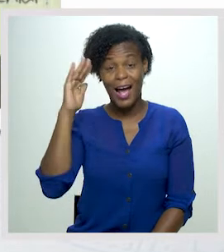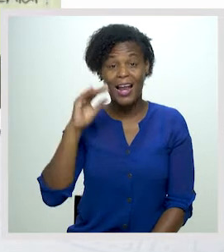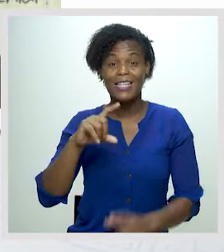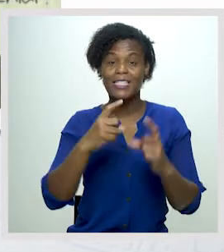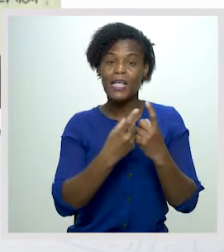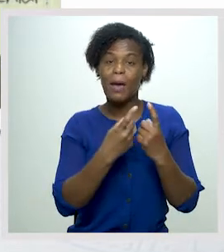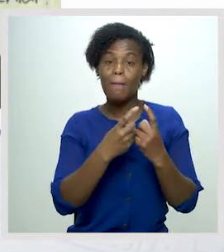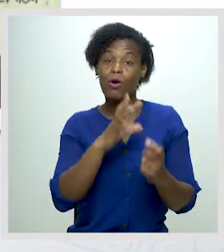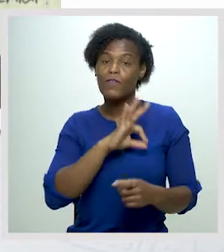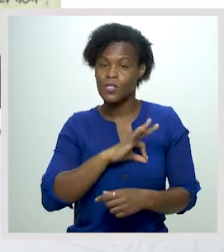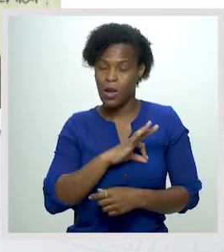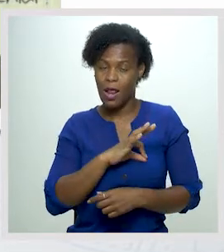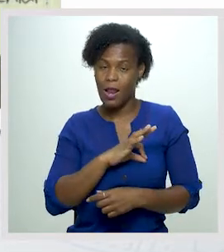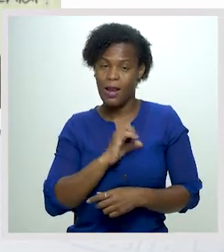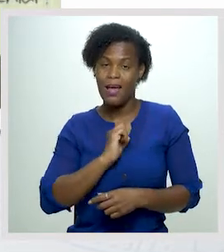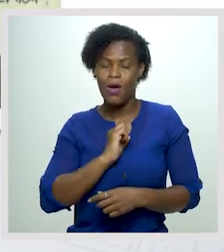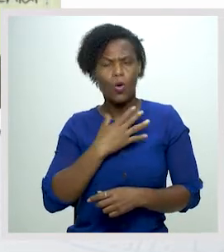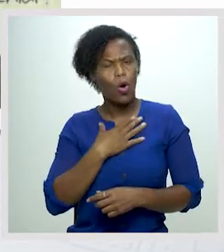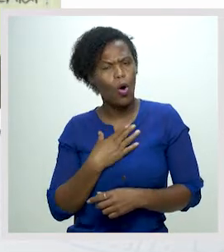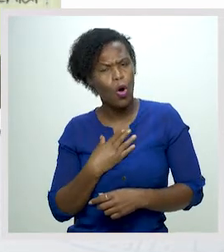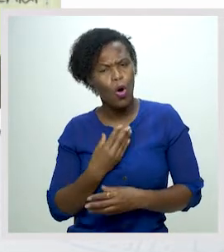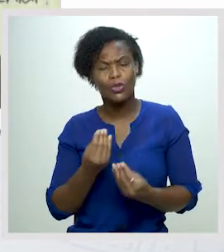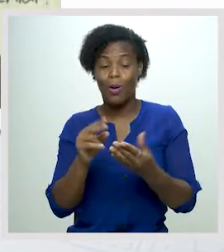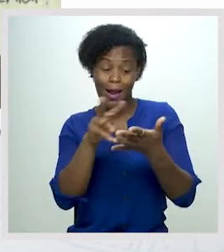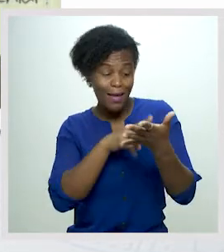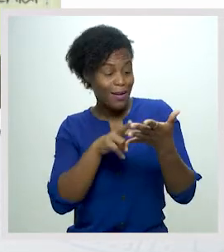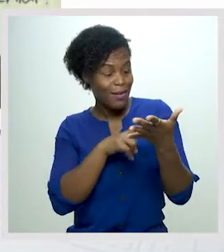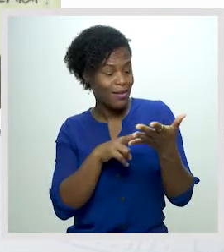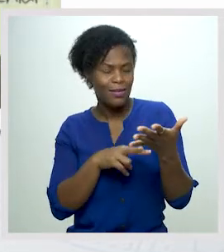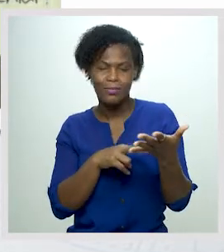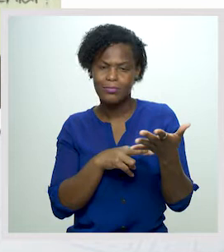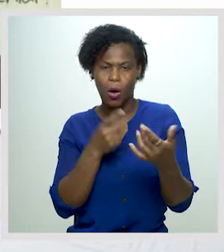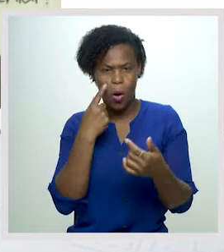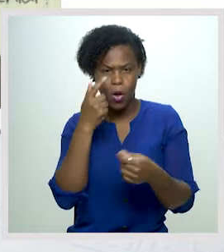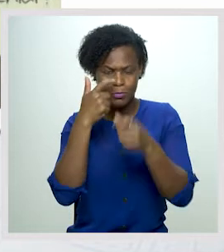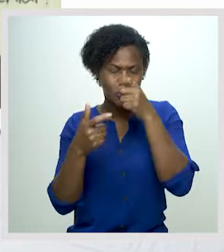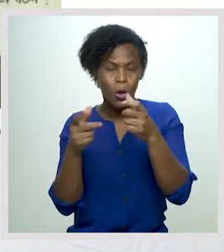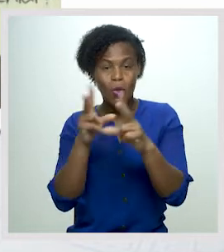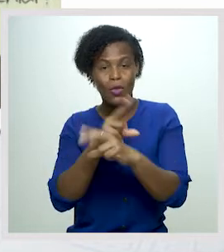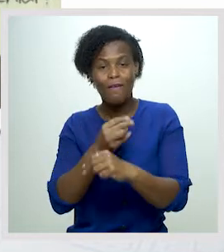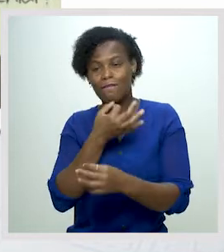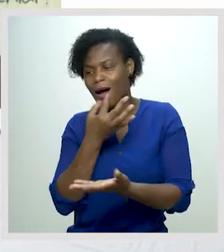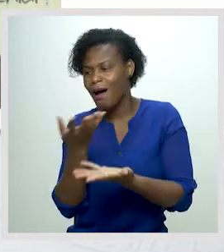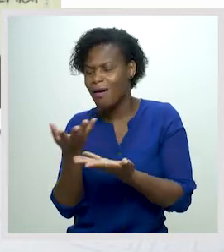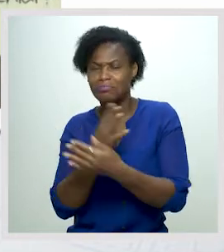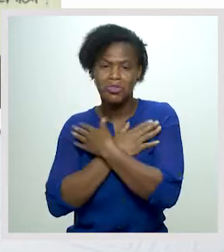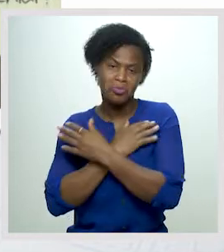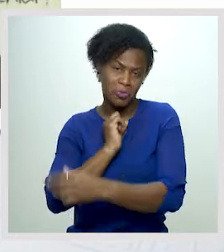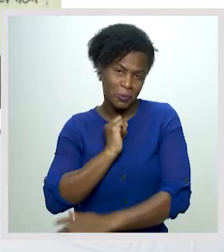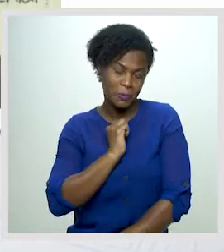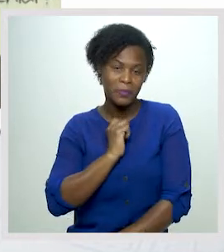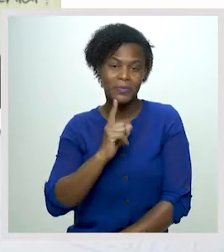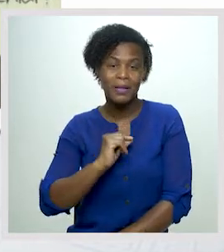suis en lycée professionnel. J'aime beaucoup lire, connaître des gens nouveaux, parler avec mes